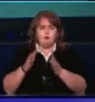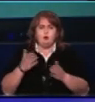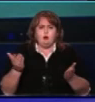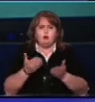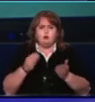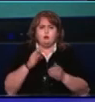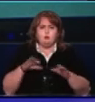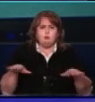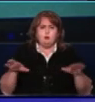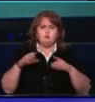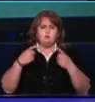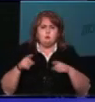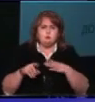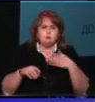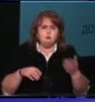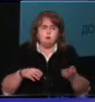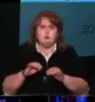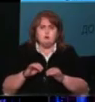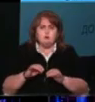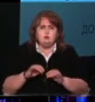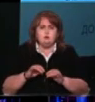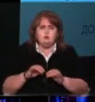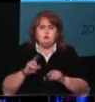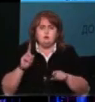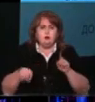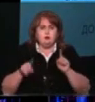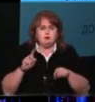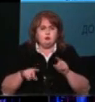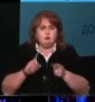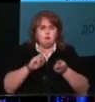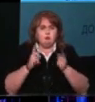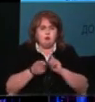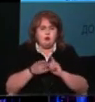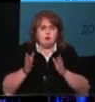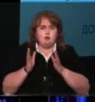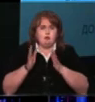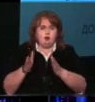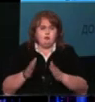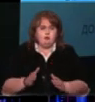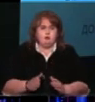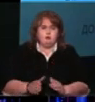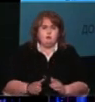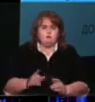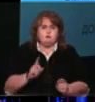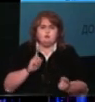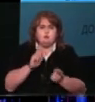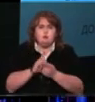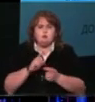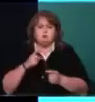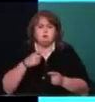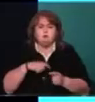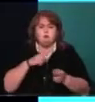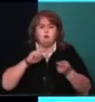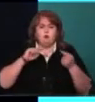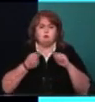какие-то полетели в другую сторону, и некоторые просто поменяли направление, видимо, встретили себе